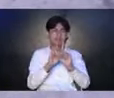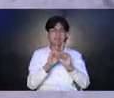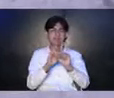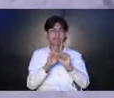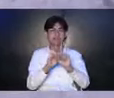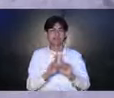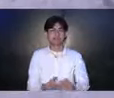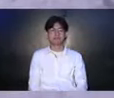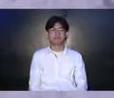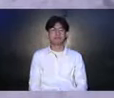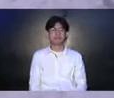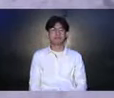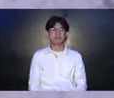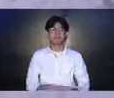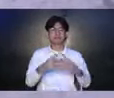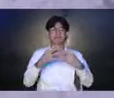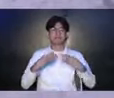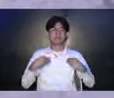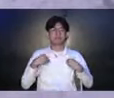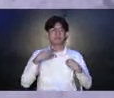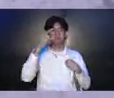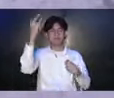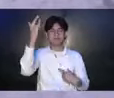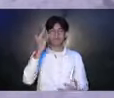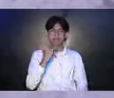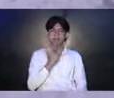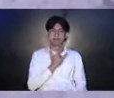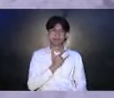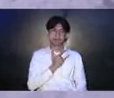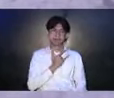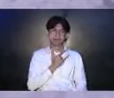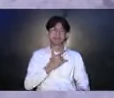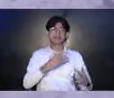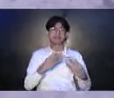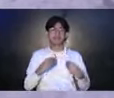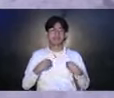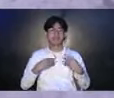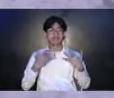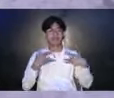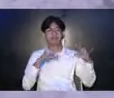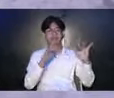And just receive His love. Receive His mercy today.